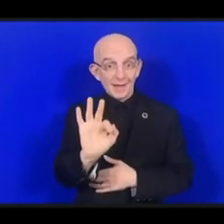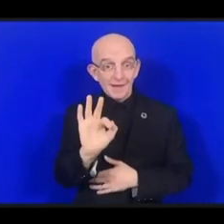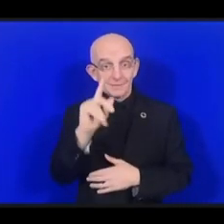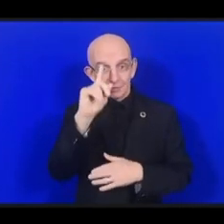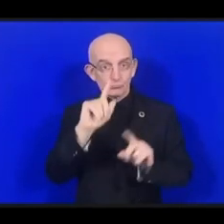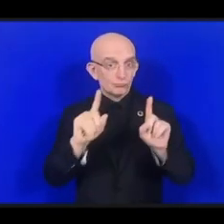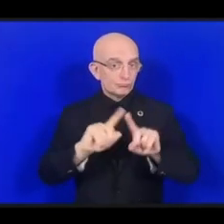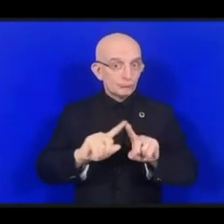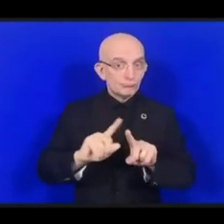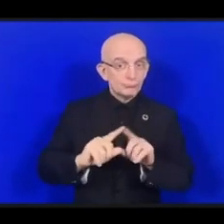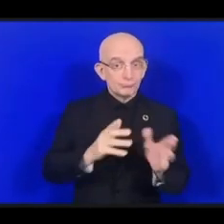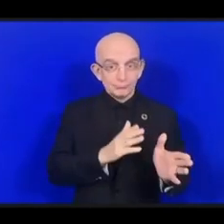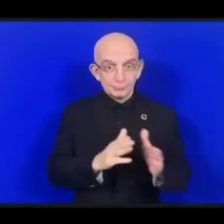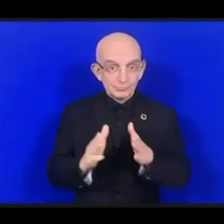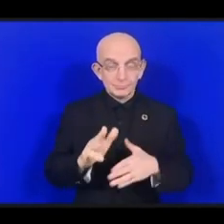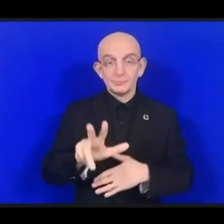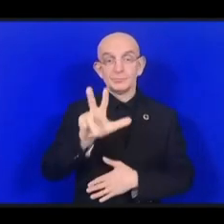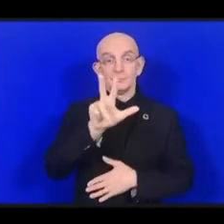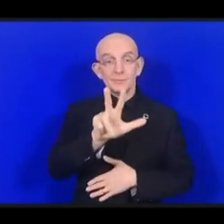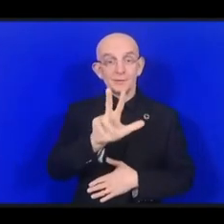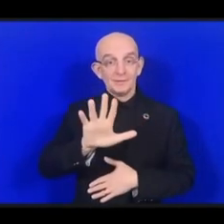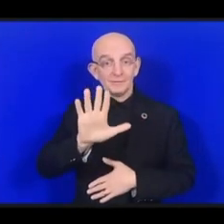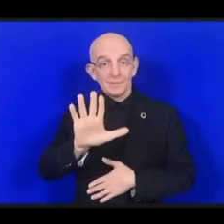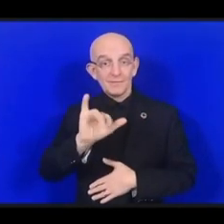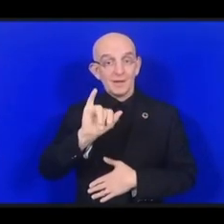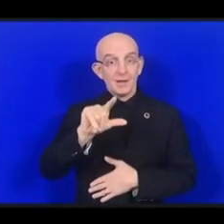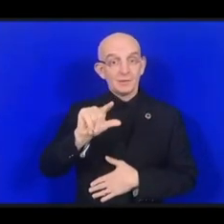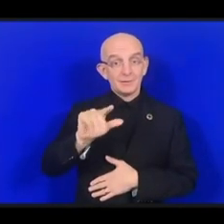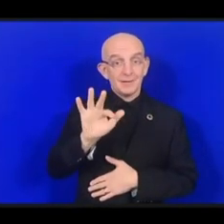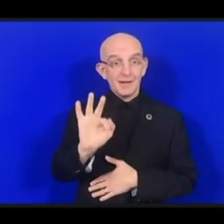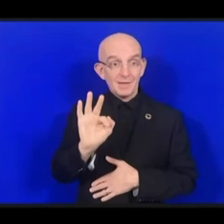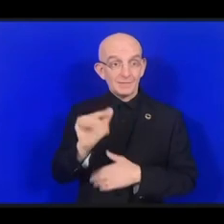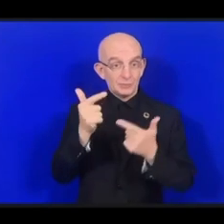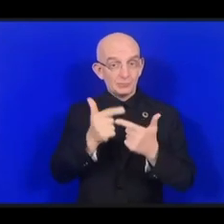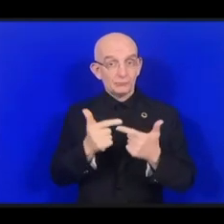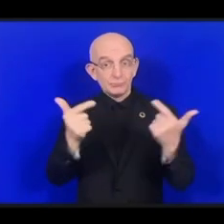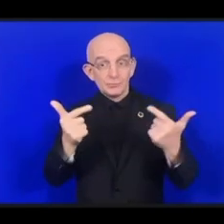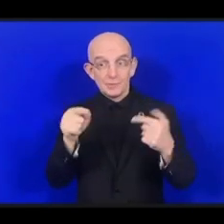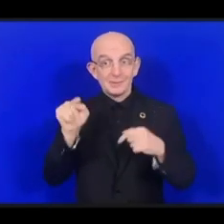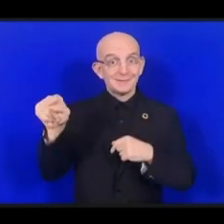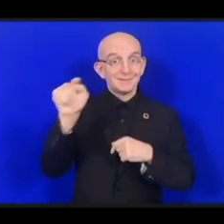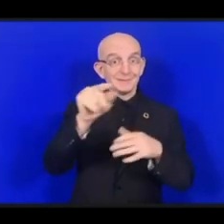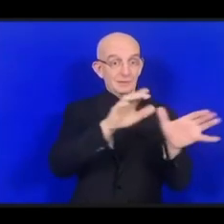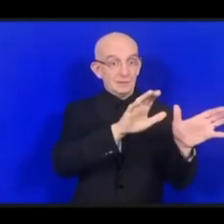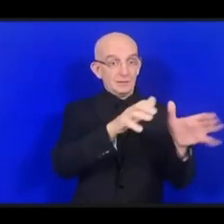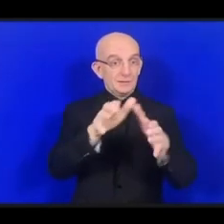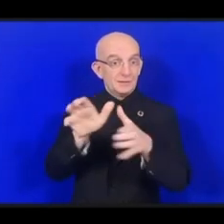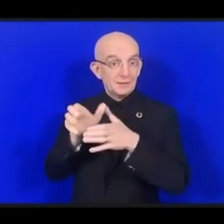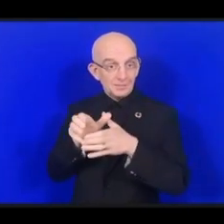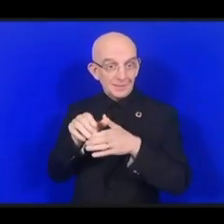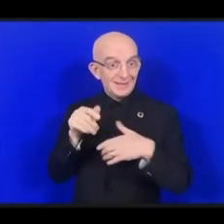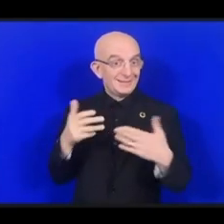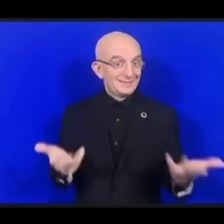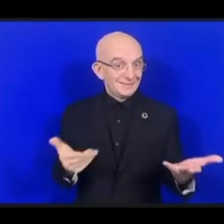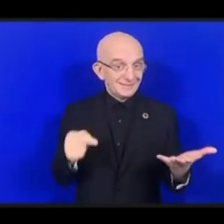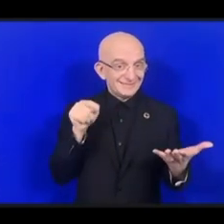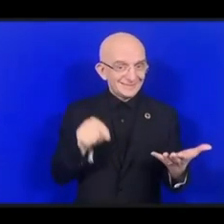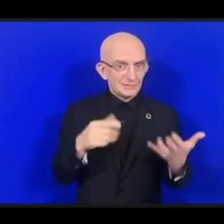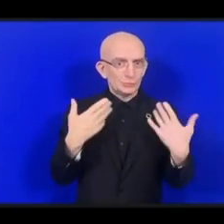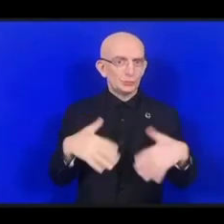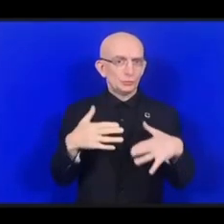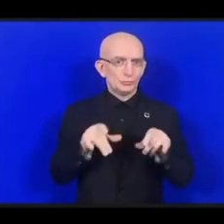و35 مركزا عن بعد لمنتدى حوكمه الانترنت سمحت بما مئات ان لم يكن الالاف من